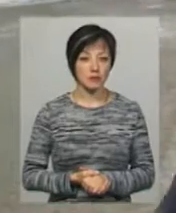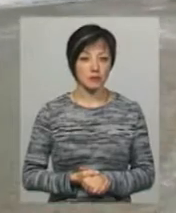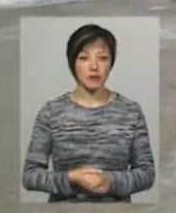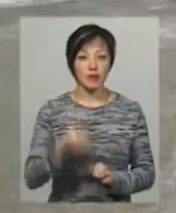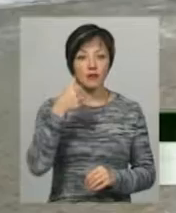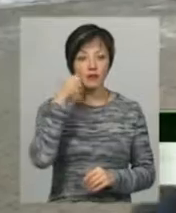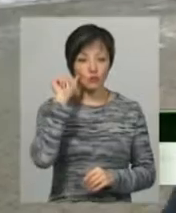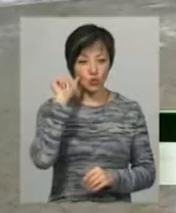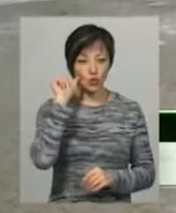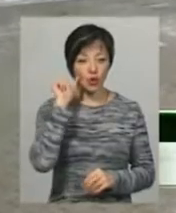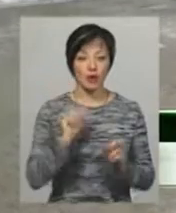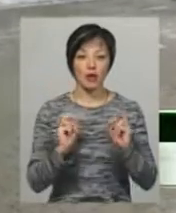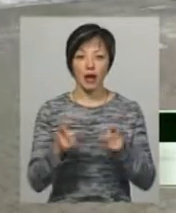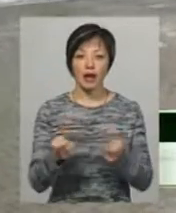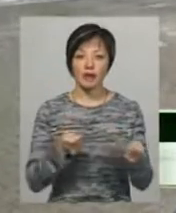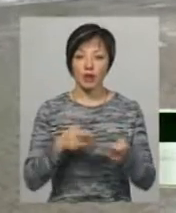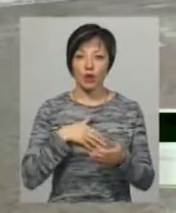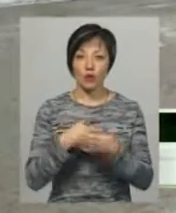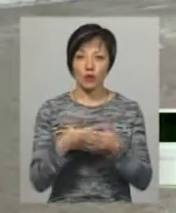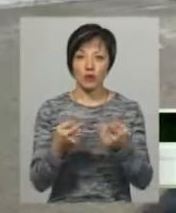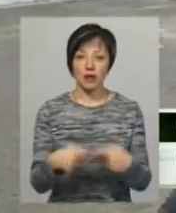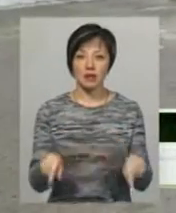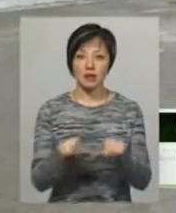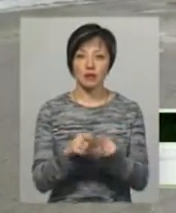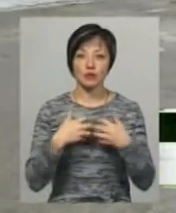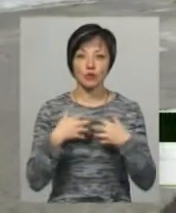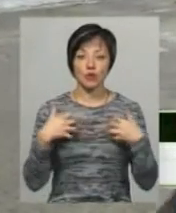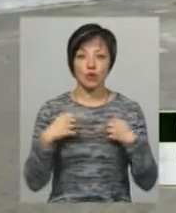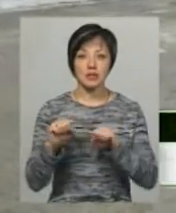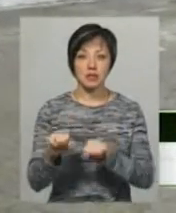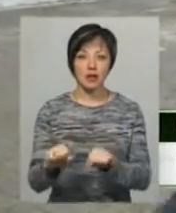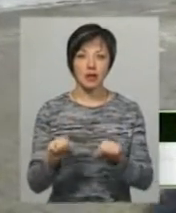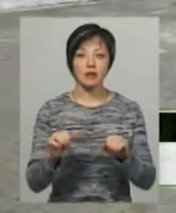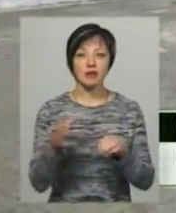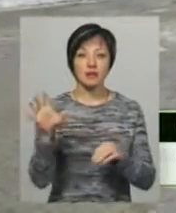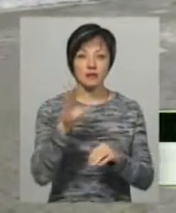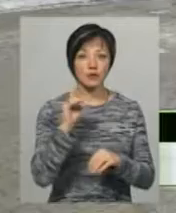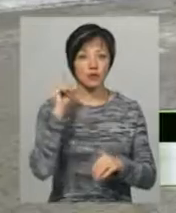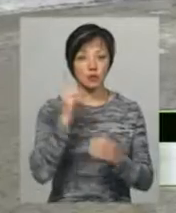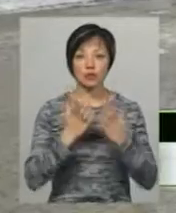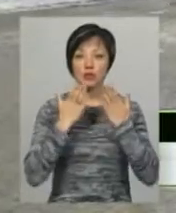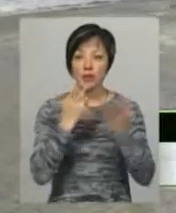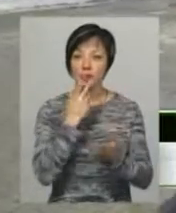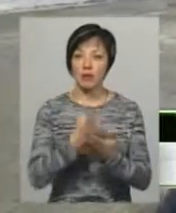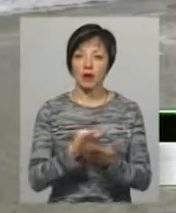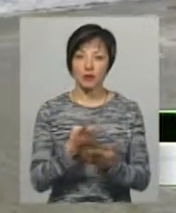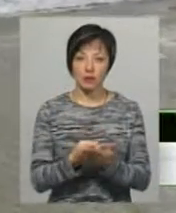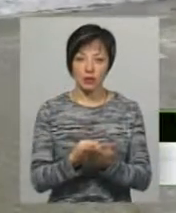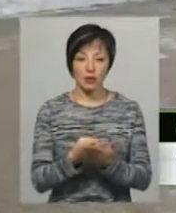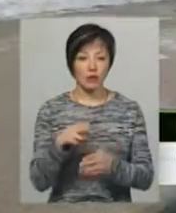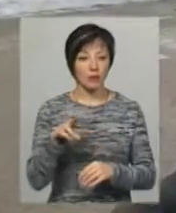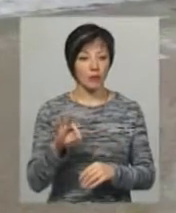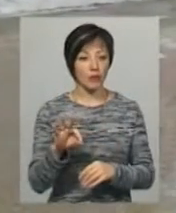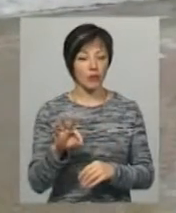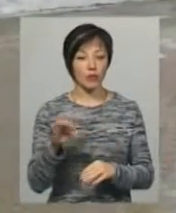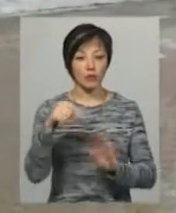Вчора, як керівник громадської організації «Зоозахист», після інциденту, який всі от чули і читали, бачили по